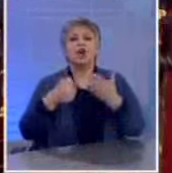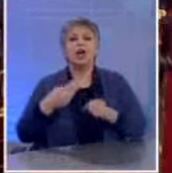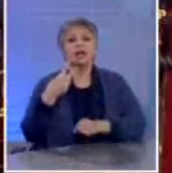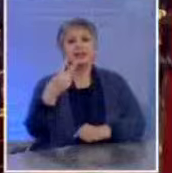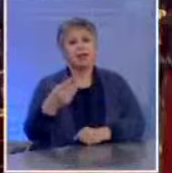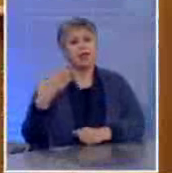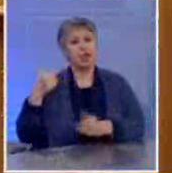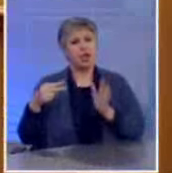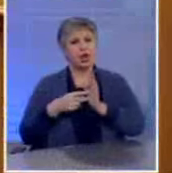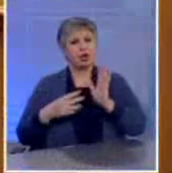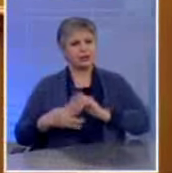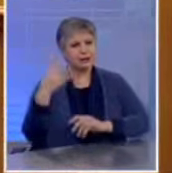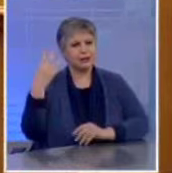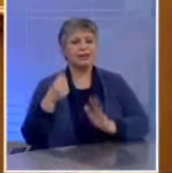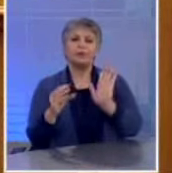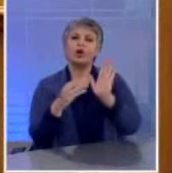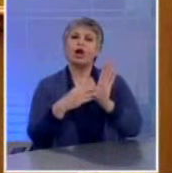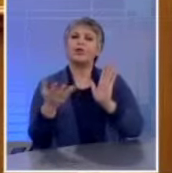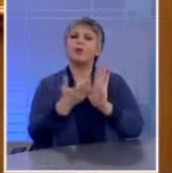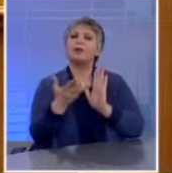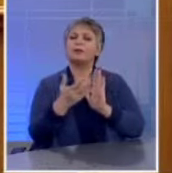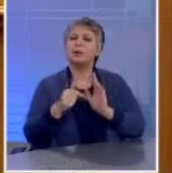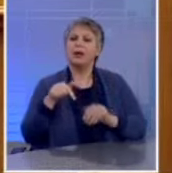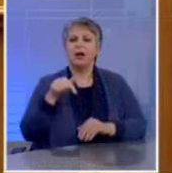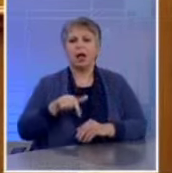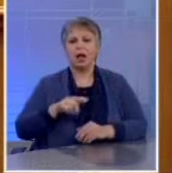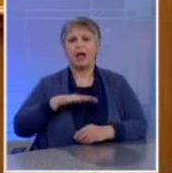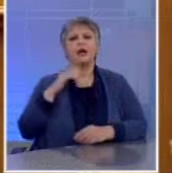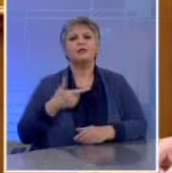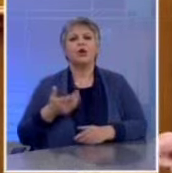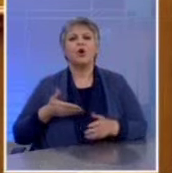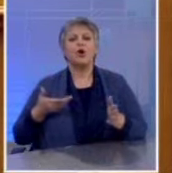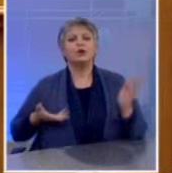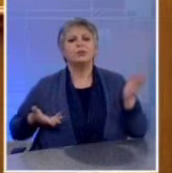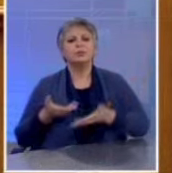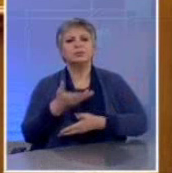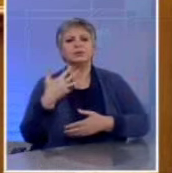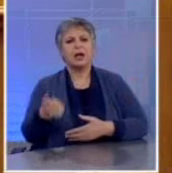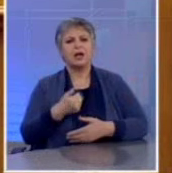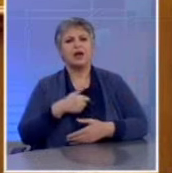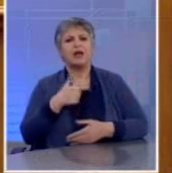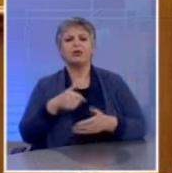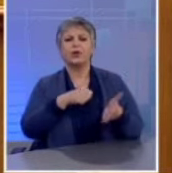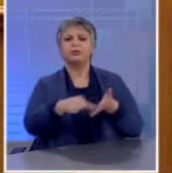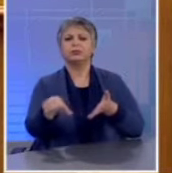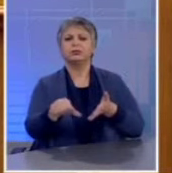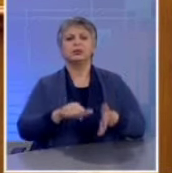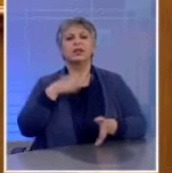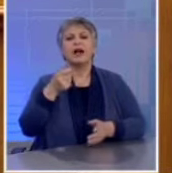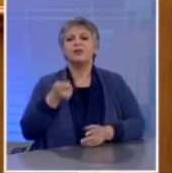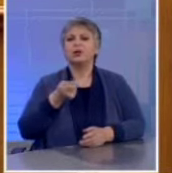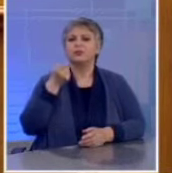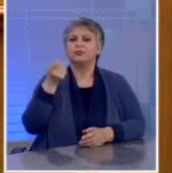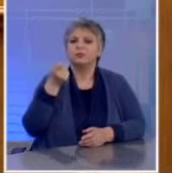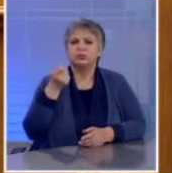4262-2014, με το άρθρο 55, ανεστάλησαν όλες οι ποινικές διώξεις για το αδίκημα της μη καταβολής χρεών προς το δημόσιο για νομικά